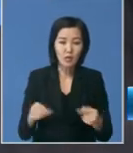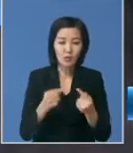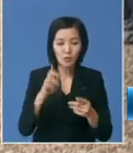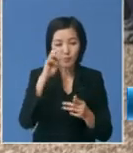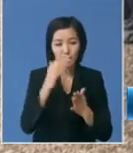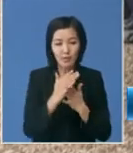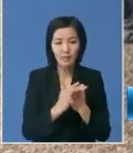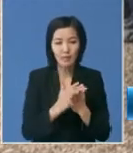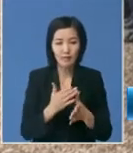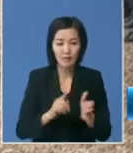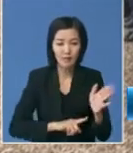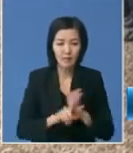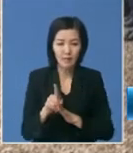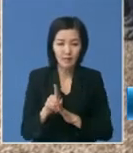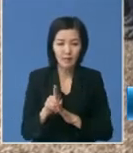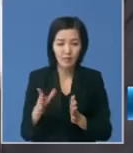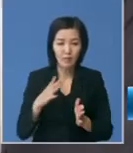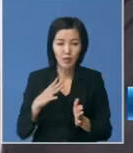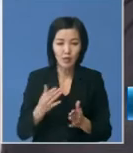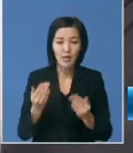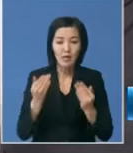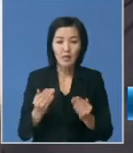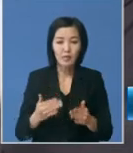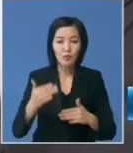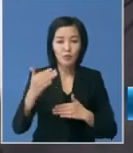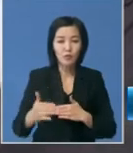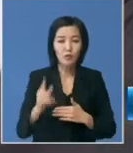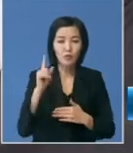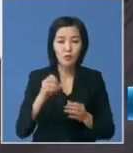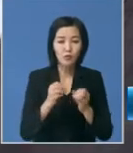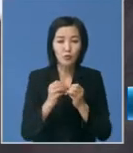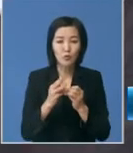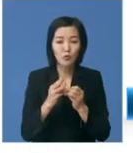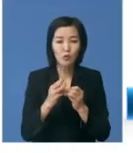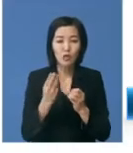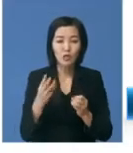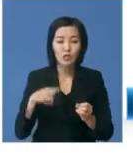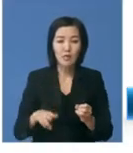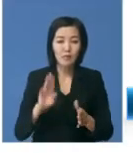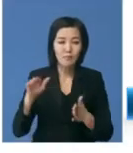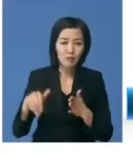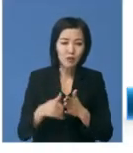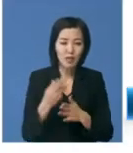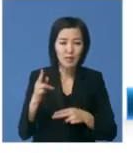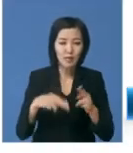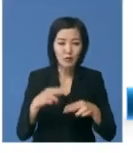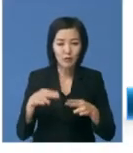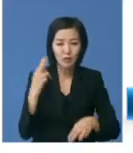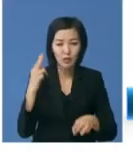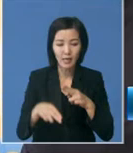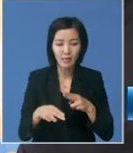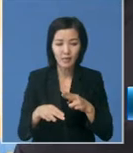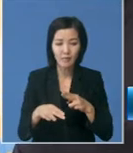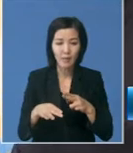алған еді. Міне бүгін Ұлы Жібек жолының сүрлеуіндегі ұзындығы 113 шақырым болатын жаңа тармақтың құрылысы аяқталып, қолданысқа